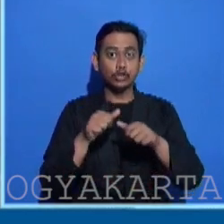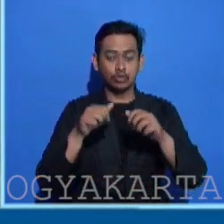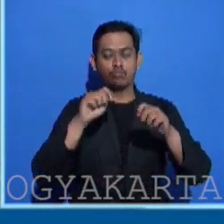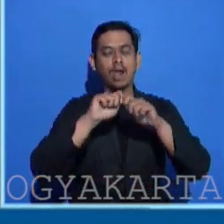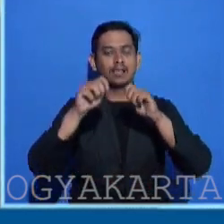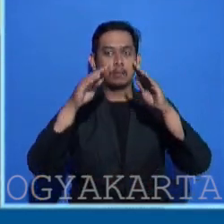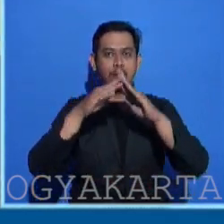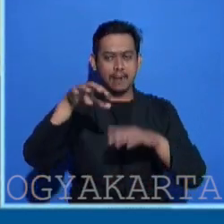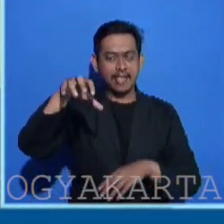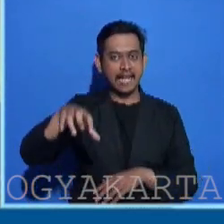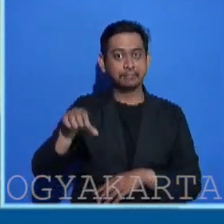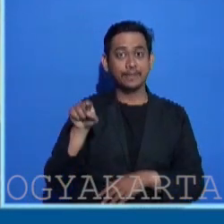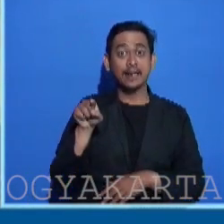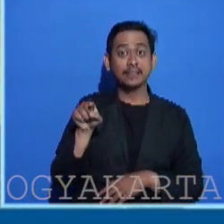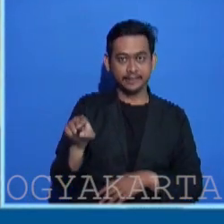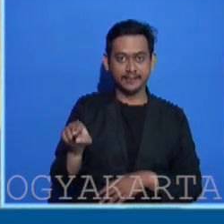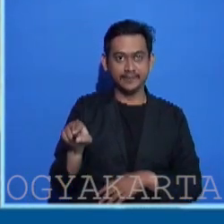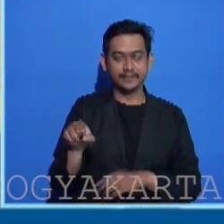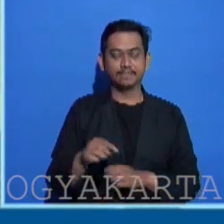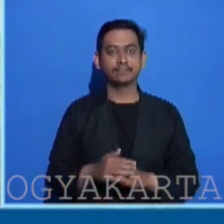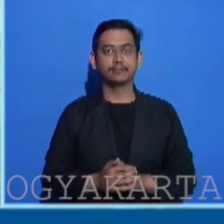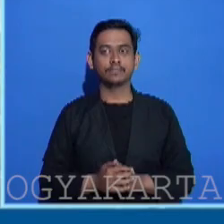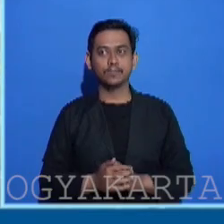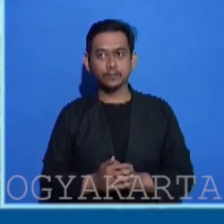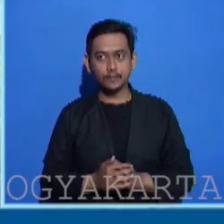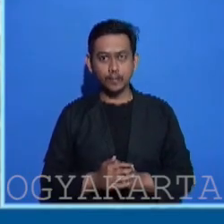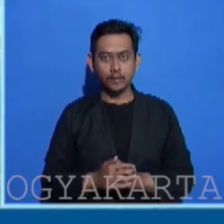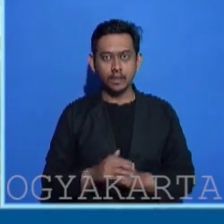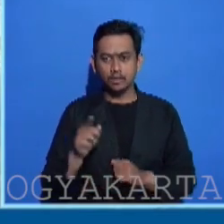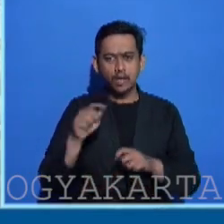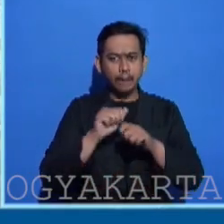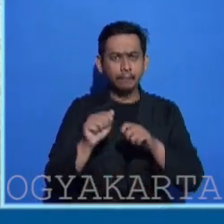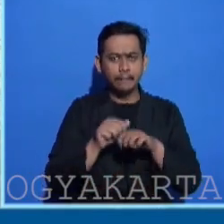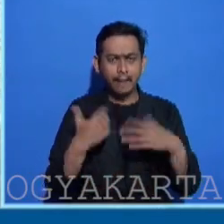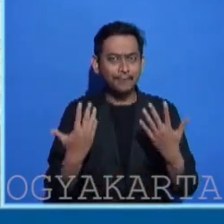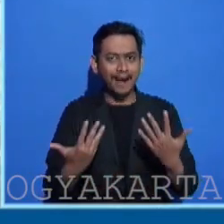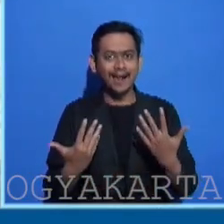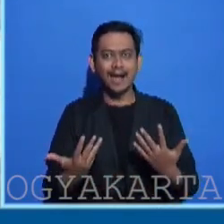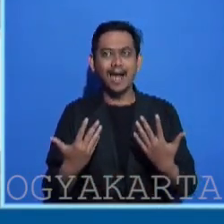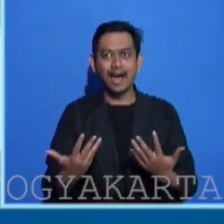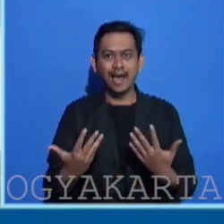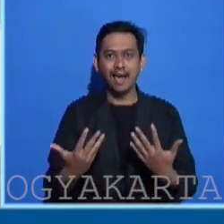Ali muchsan gadah kekajengan Kang ditipul ing Kang kados singkatan meniko